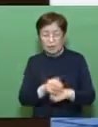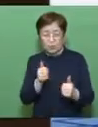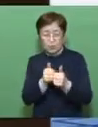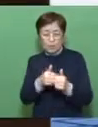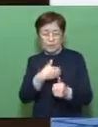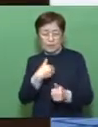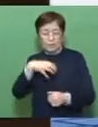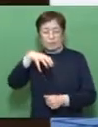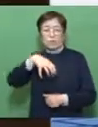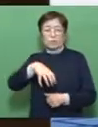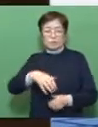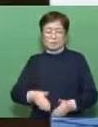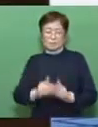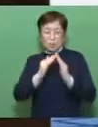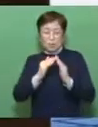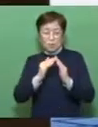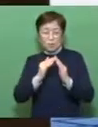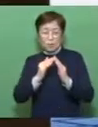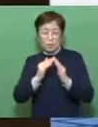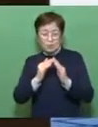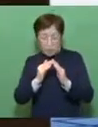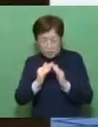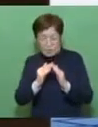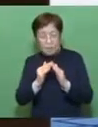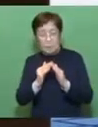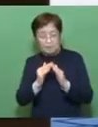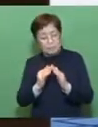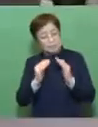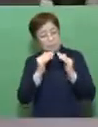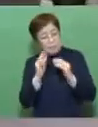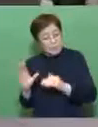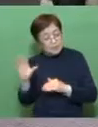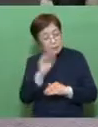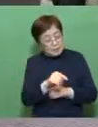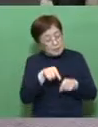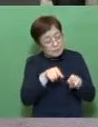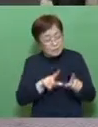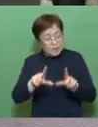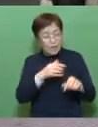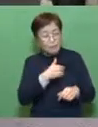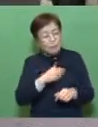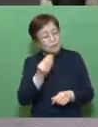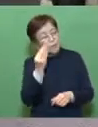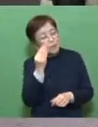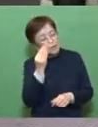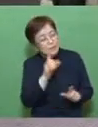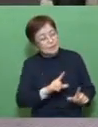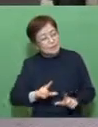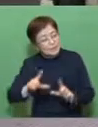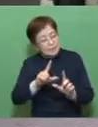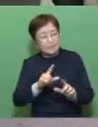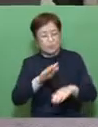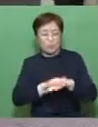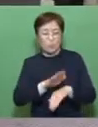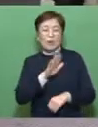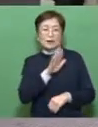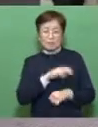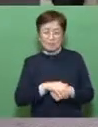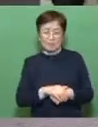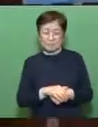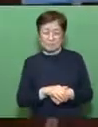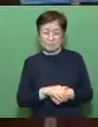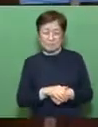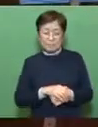相談を作りますのとお試し居住っていうのやってあはいはいはいえ最後に地域の元気作りなんです